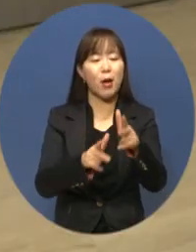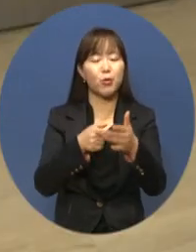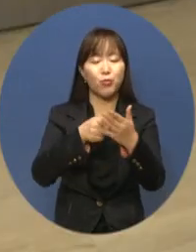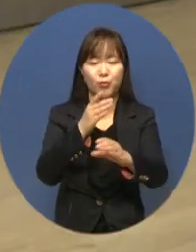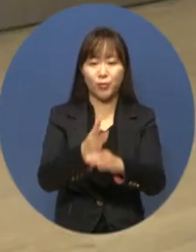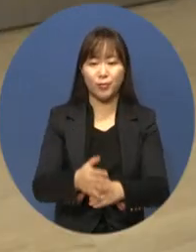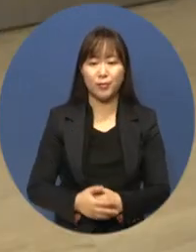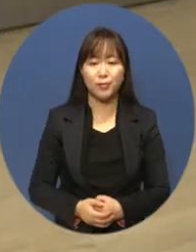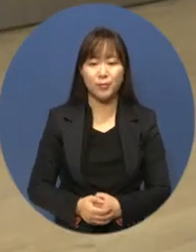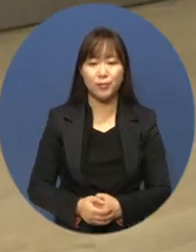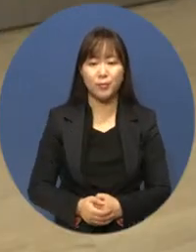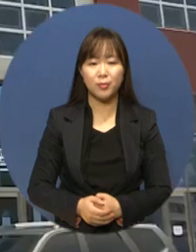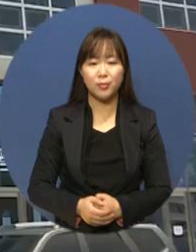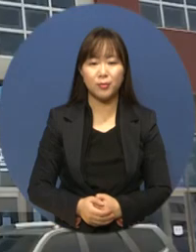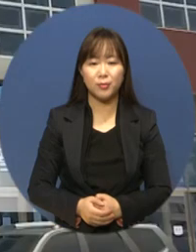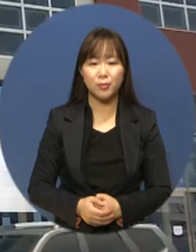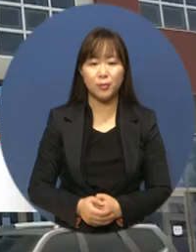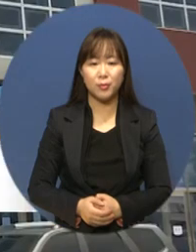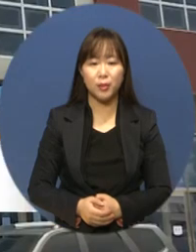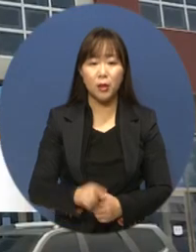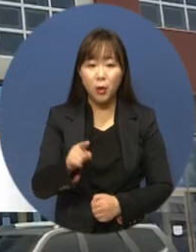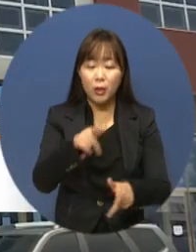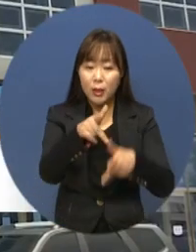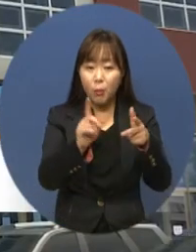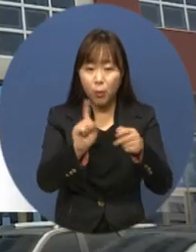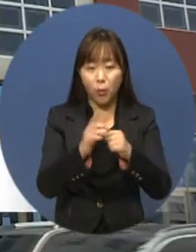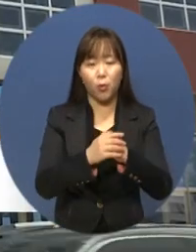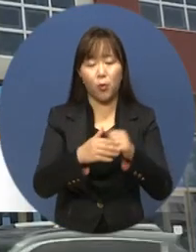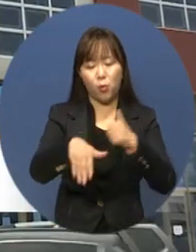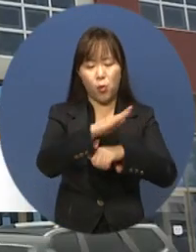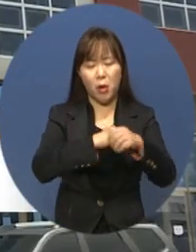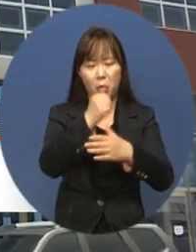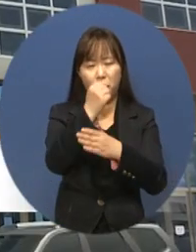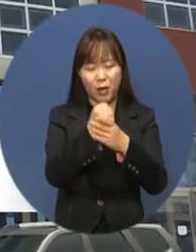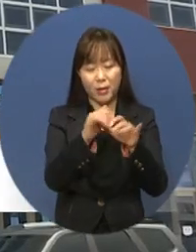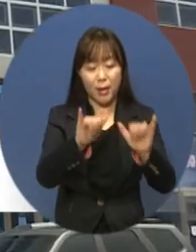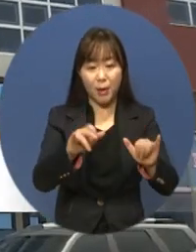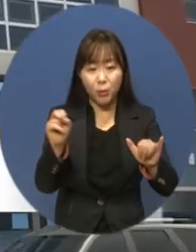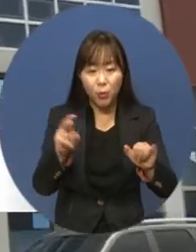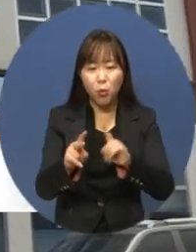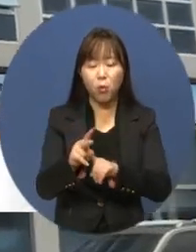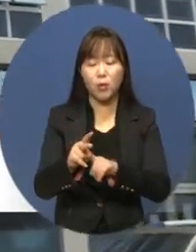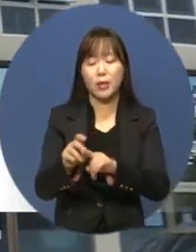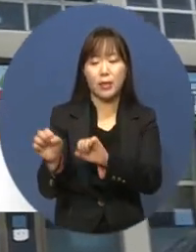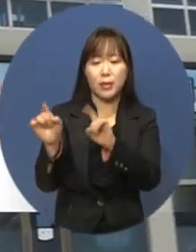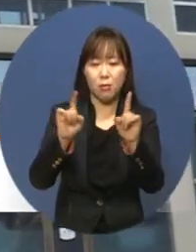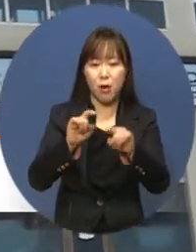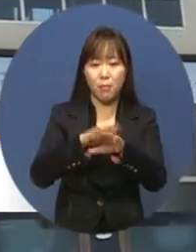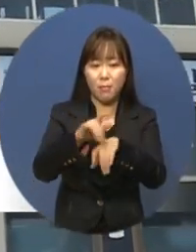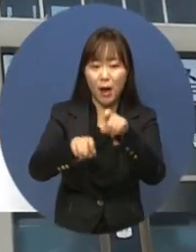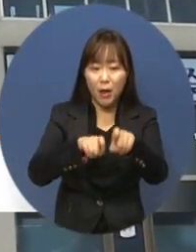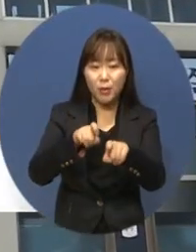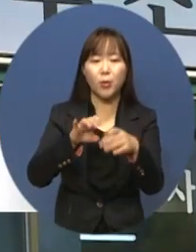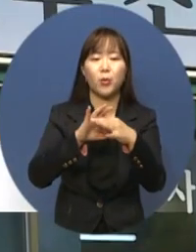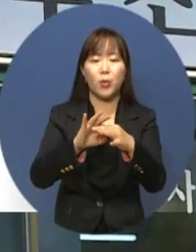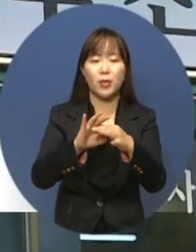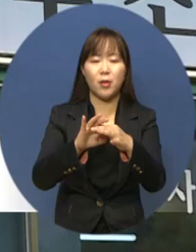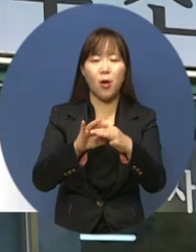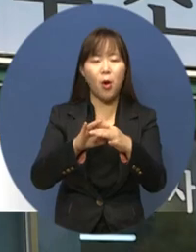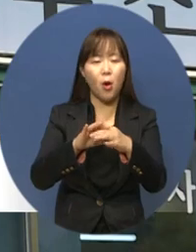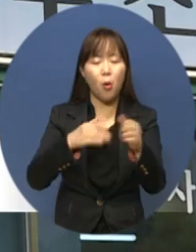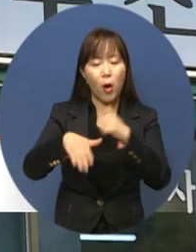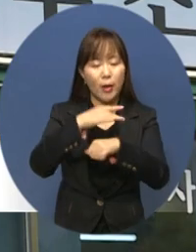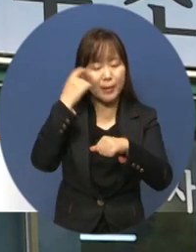진행하고 있습니다. 재활용품 교환 사업은 환경오염 예방과 재활용 실천 운동을 통한